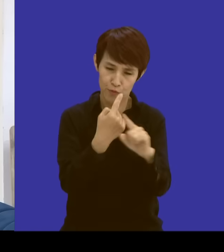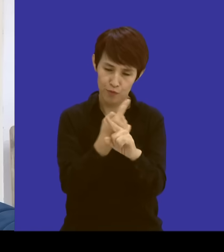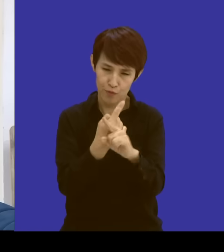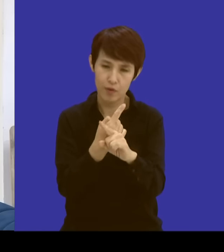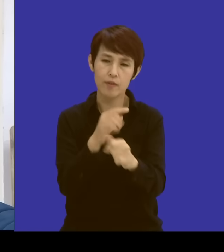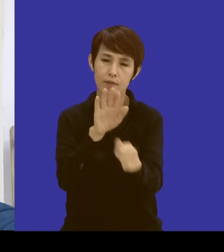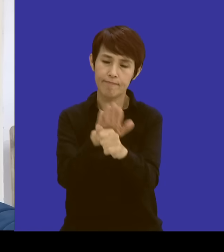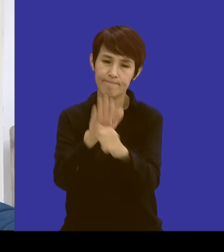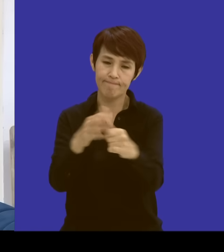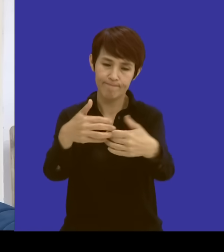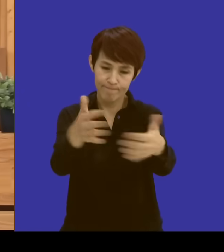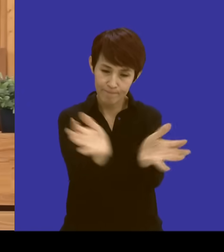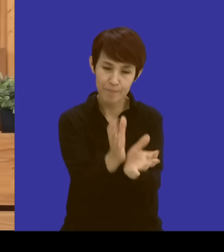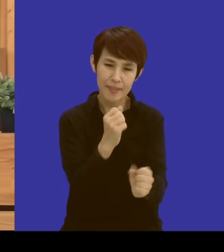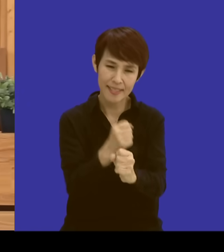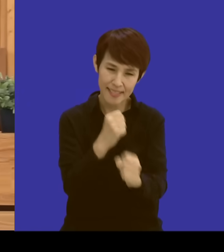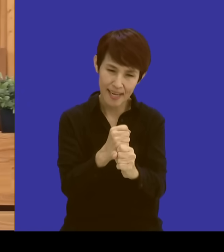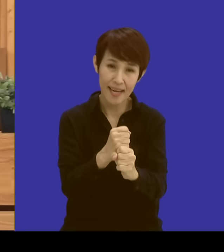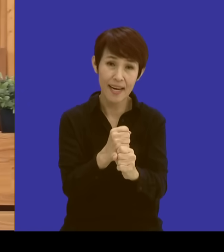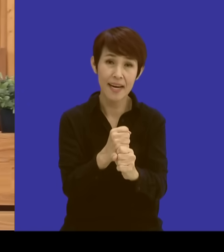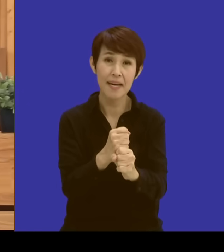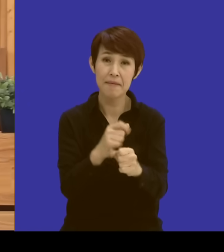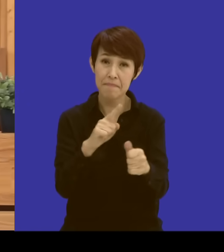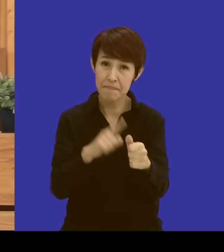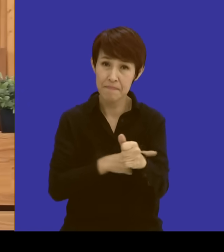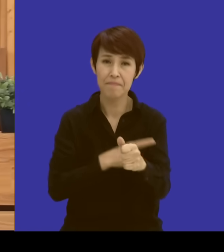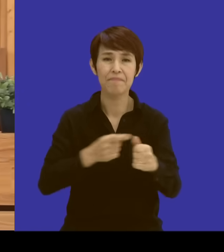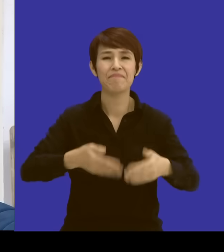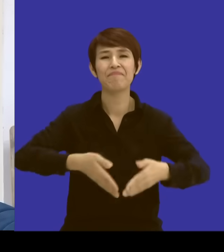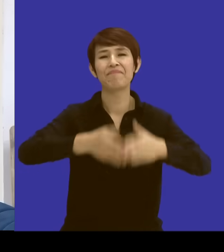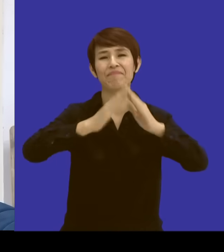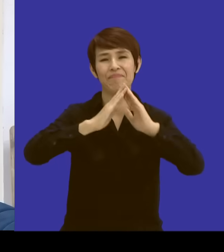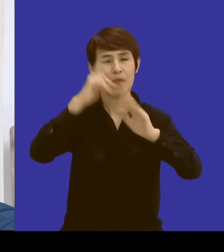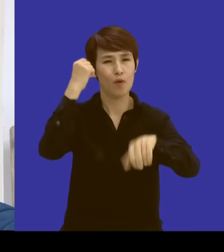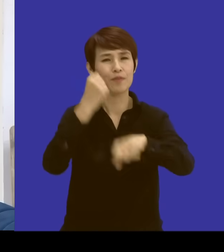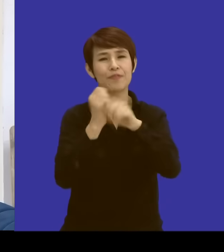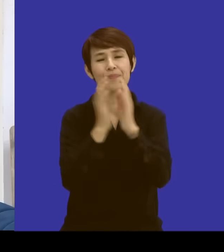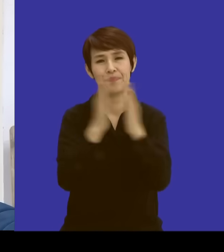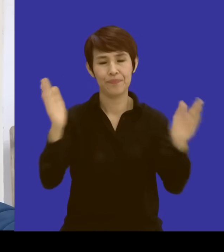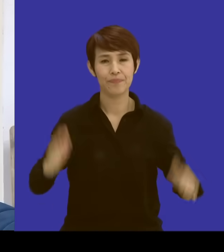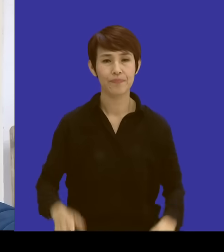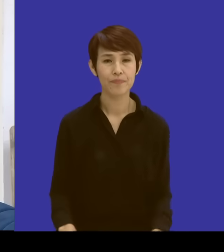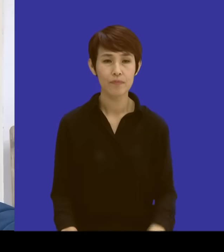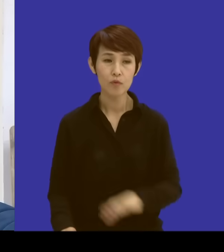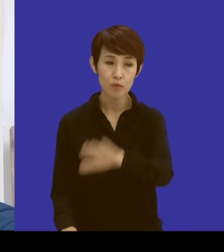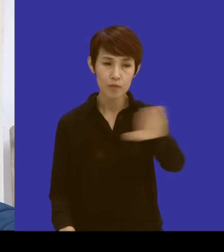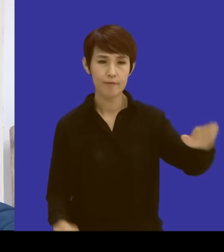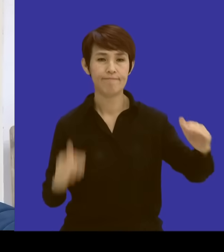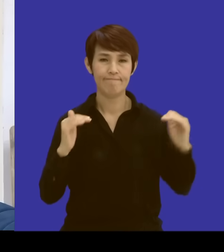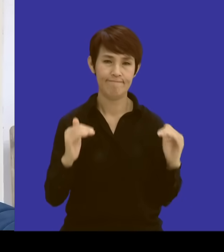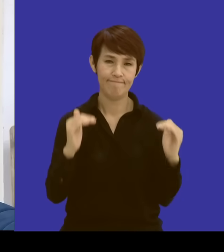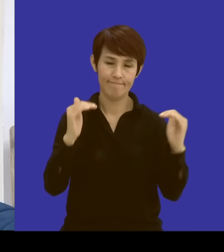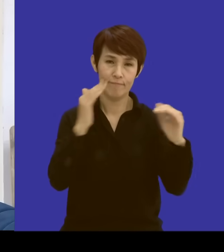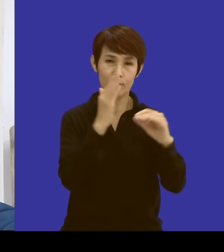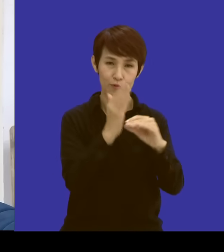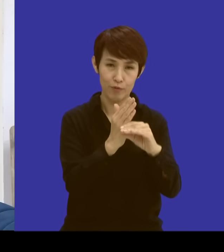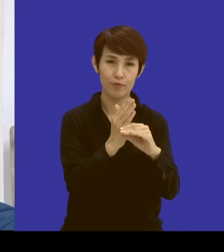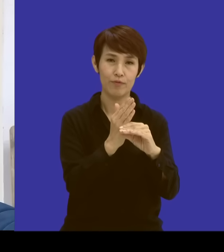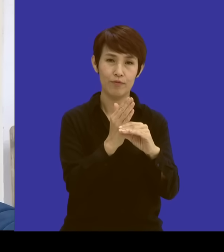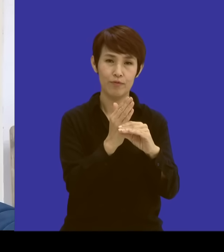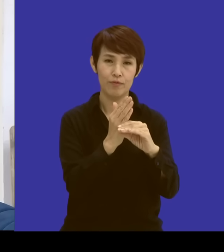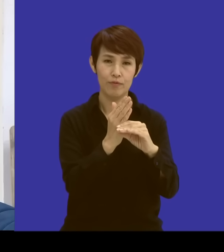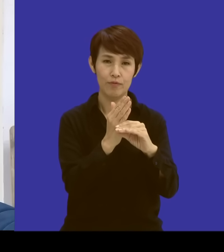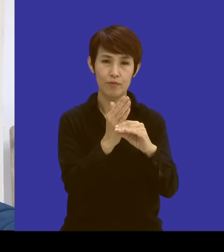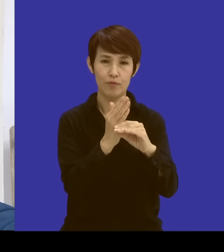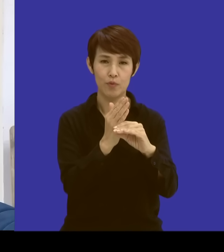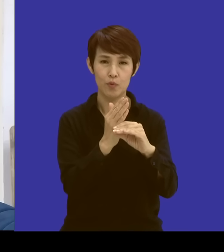돕는 그런 공동체 한번 만들어 보자. 그렇게 하면서 이제 이 연구소 만들어서 저희도 함께 성장하고 있고 또